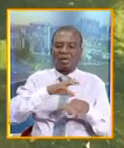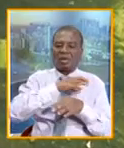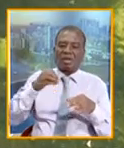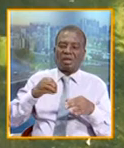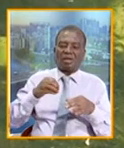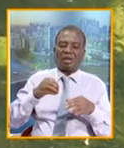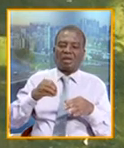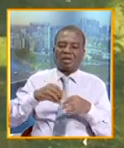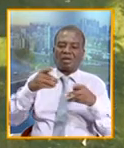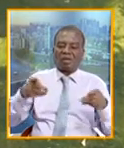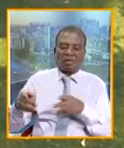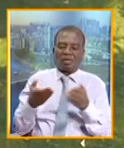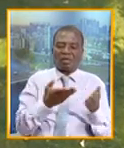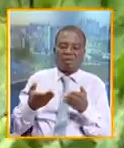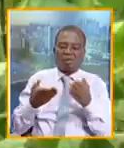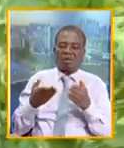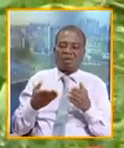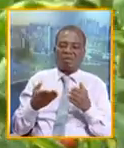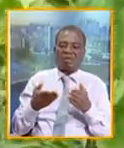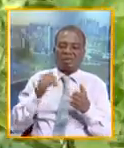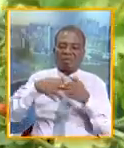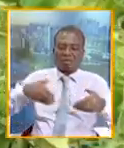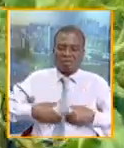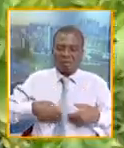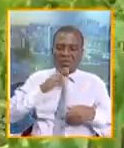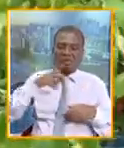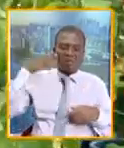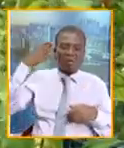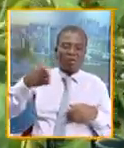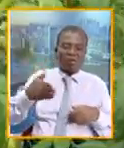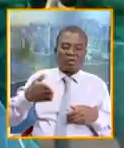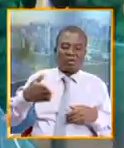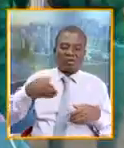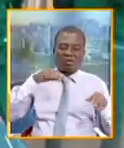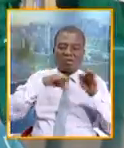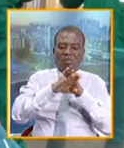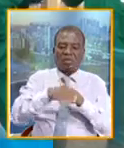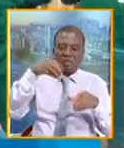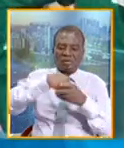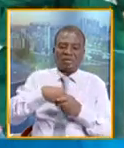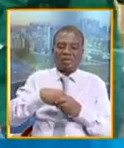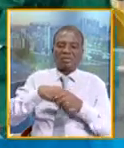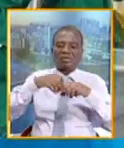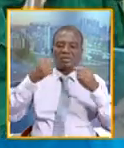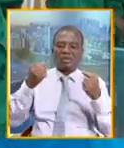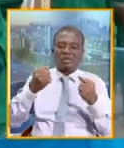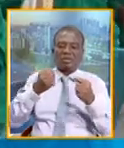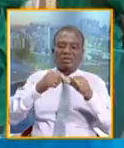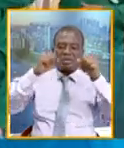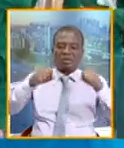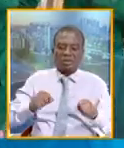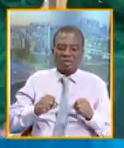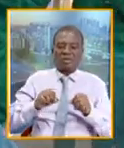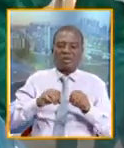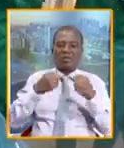que la plateforme de services, ces jeunes seront insérés dans le tissu social d'ici peu.